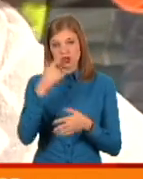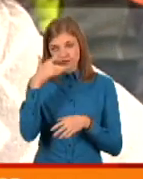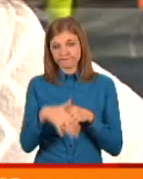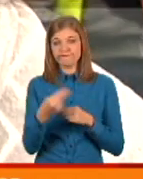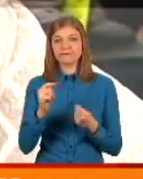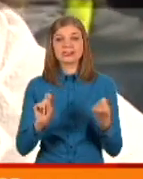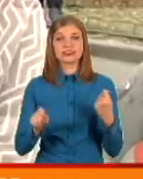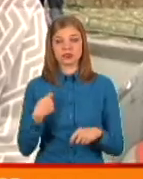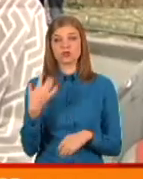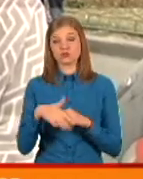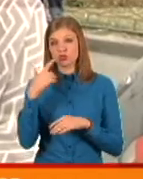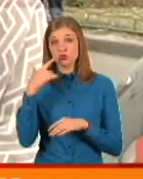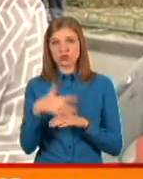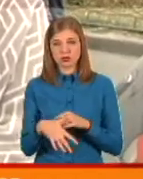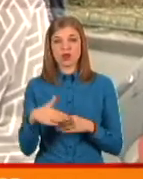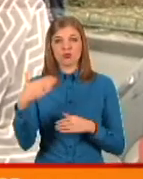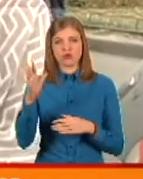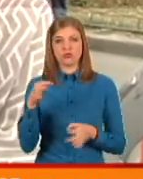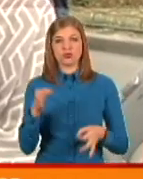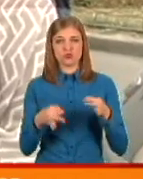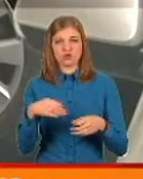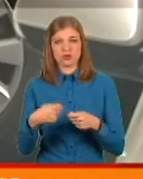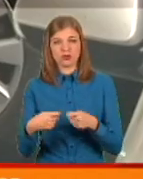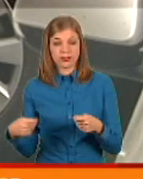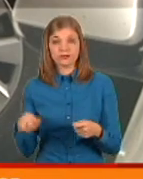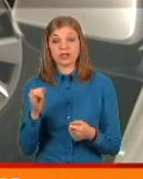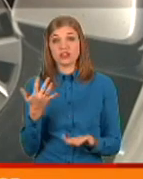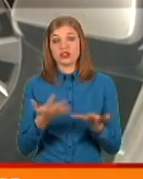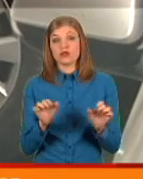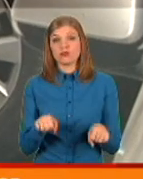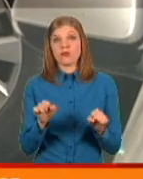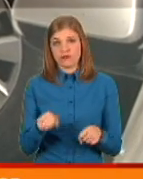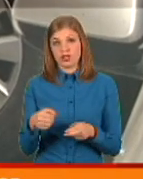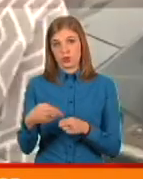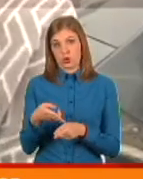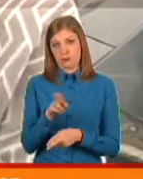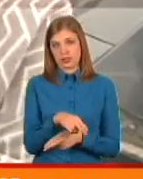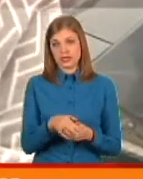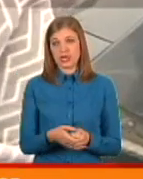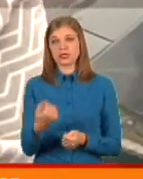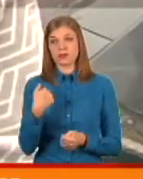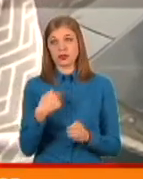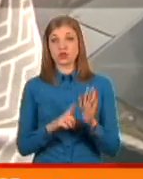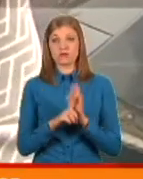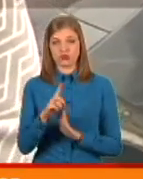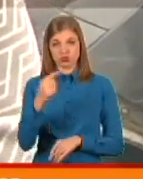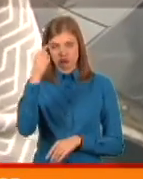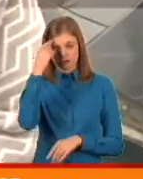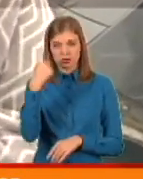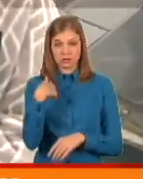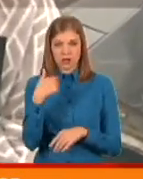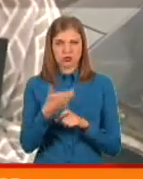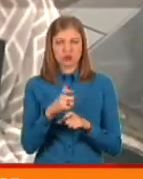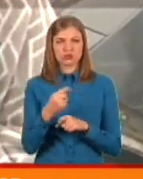усвідомлює збитки. Вже розуміє, попереду судова тяганина та, ймовірно, компенсація. Мені починає доходити і мені